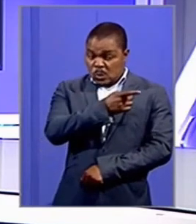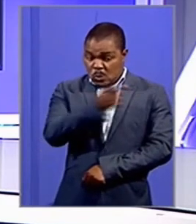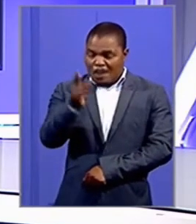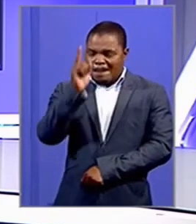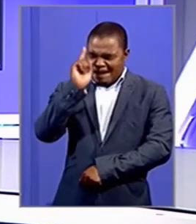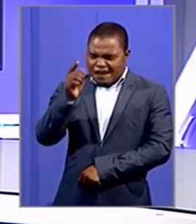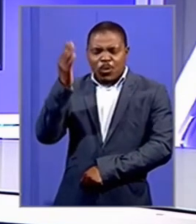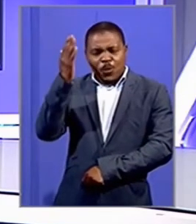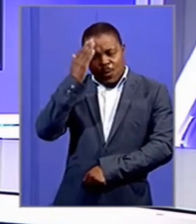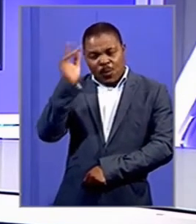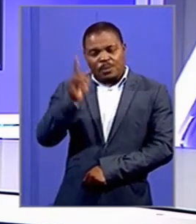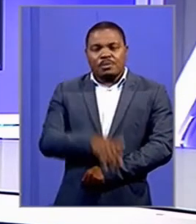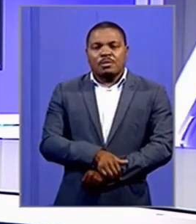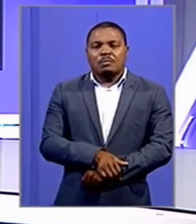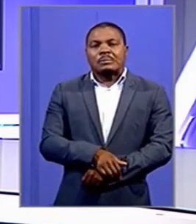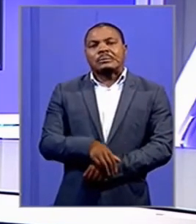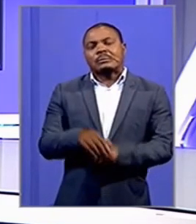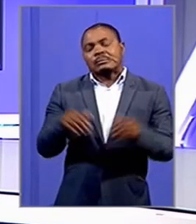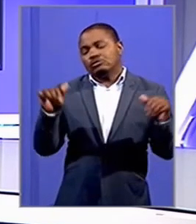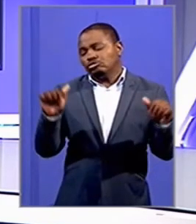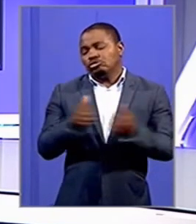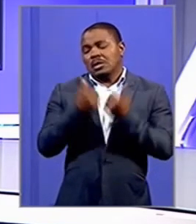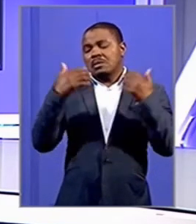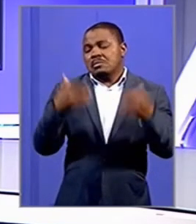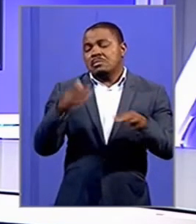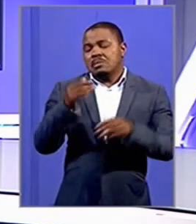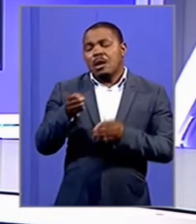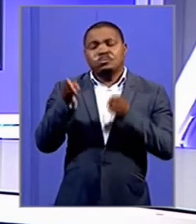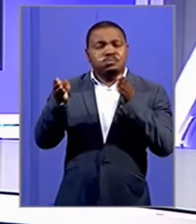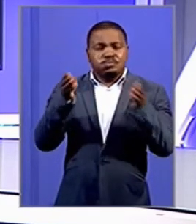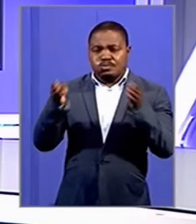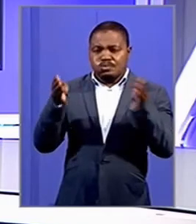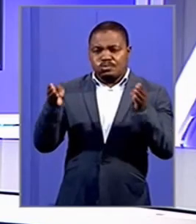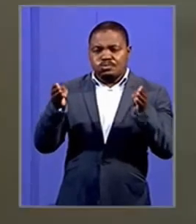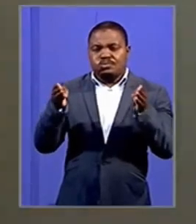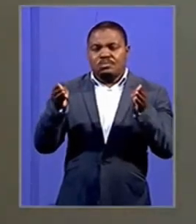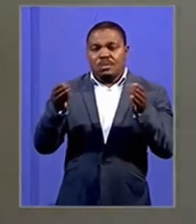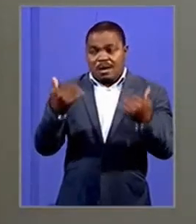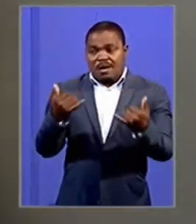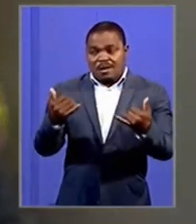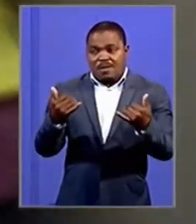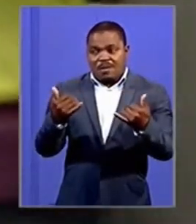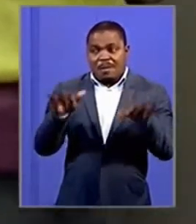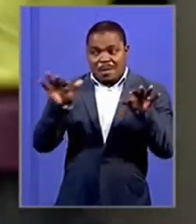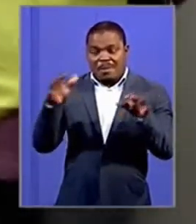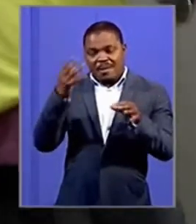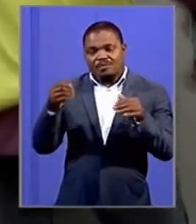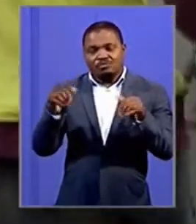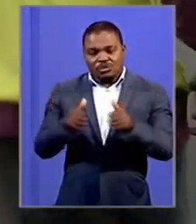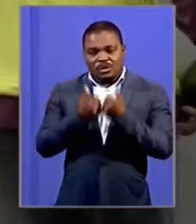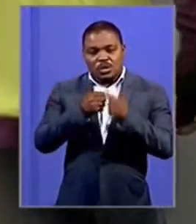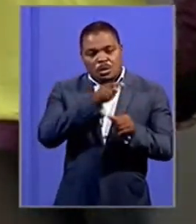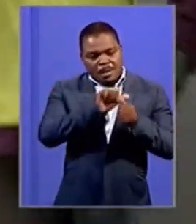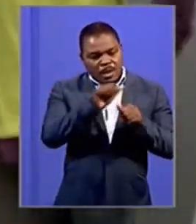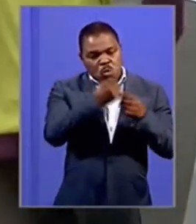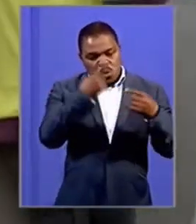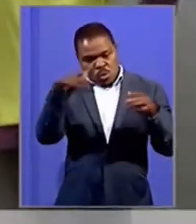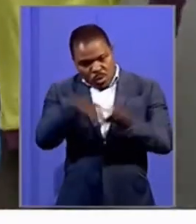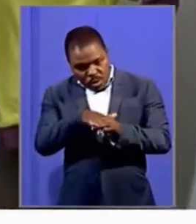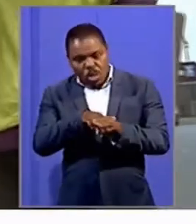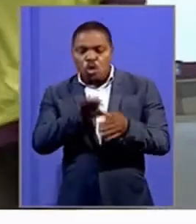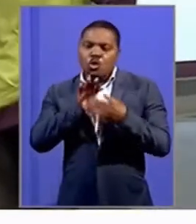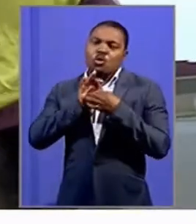gore go na le mathata a magolo a e leng gore batho ba experience gona jaanong ba e mo le ka commitment ya gore ba batla